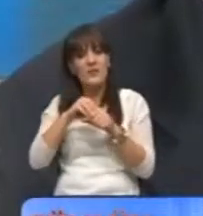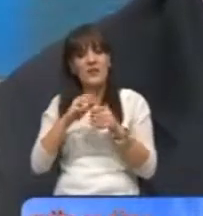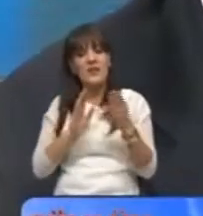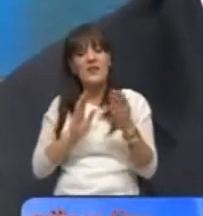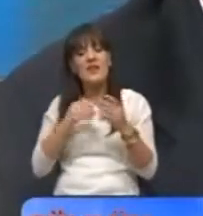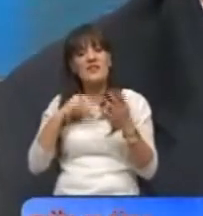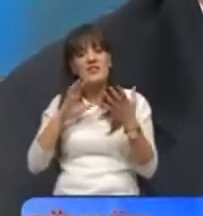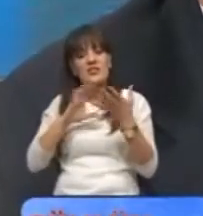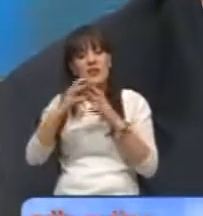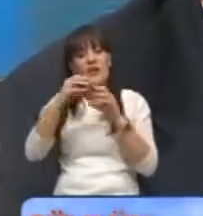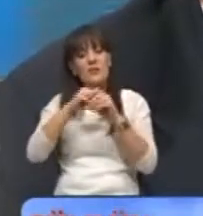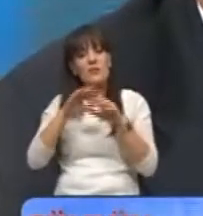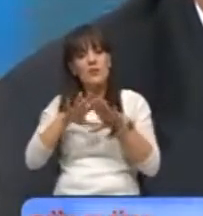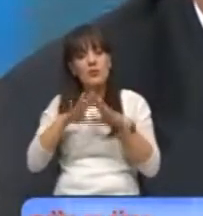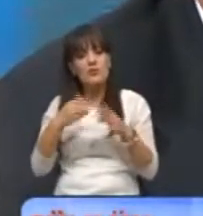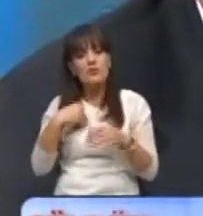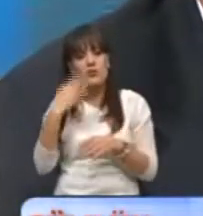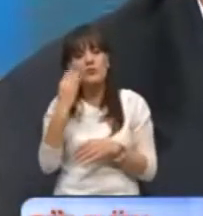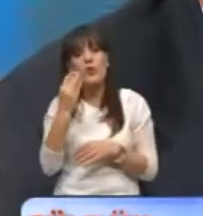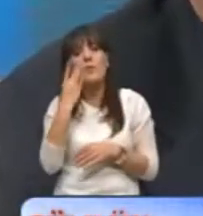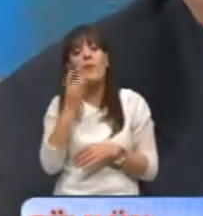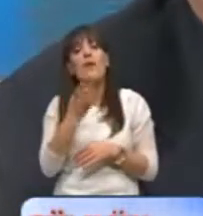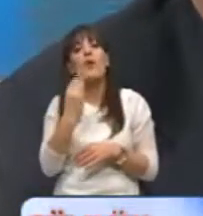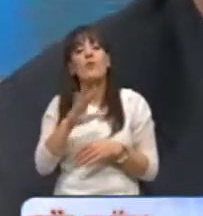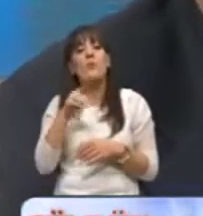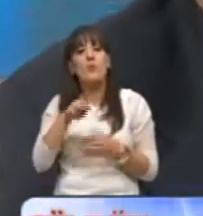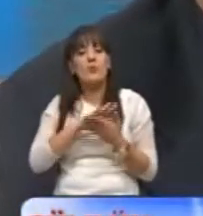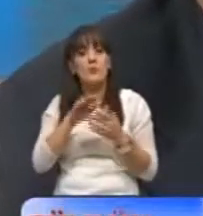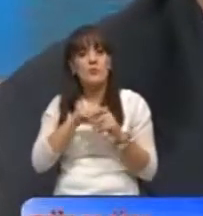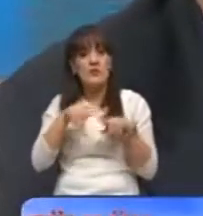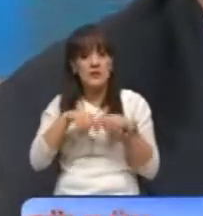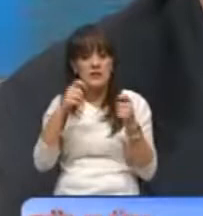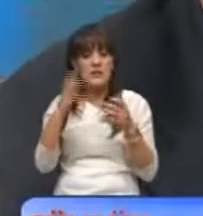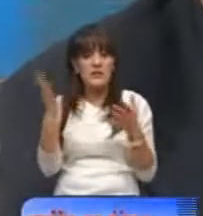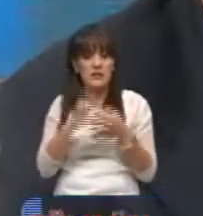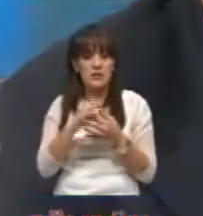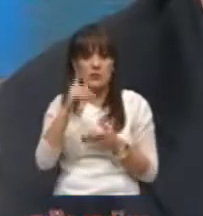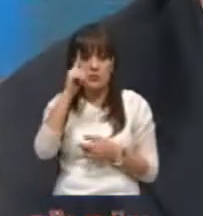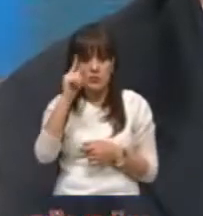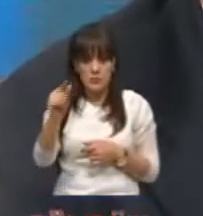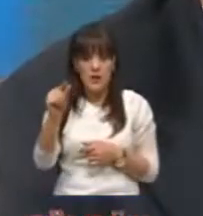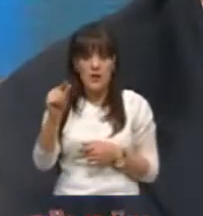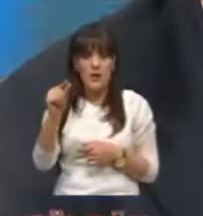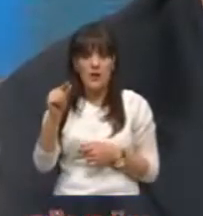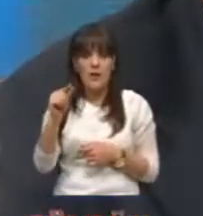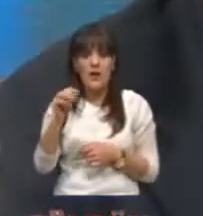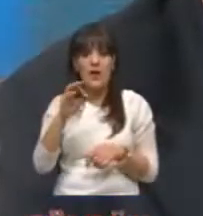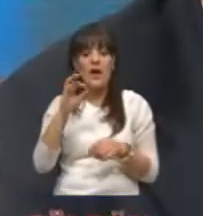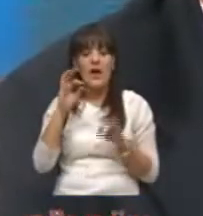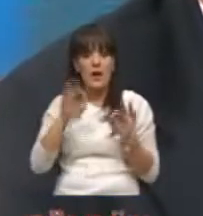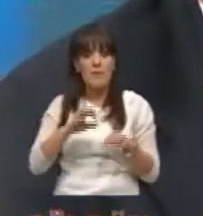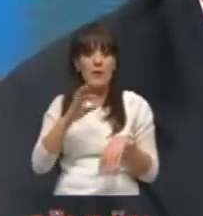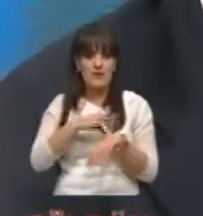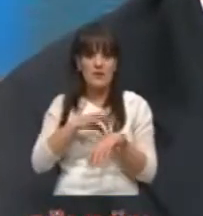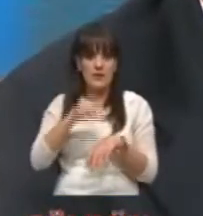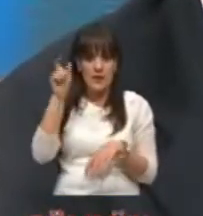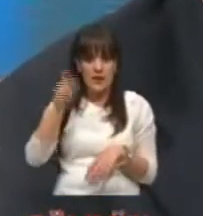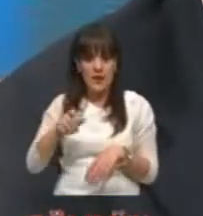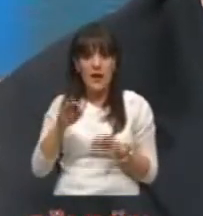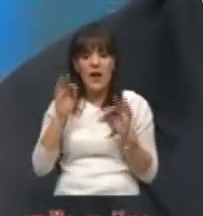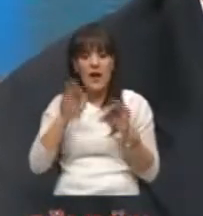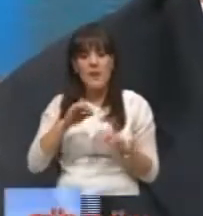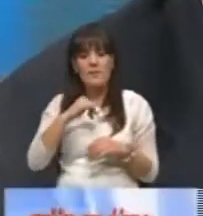şekil bozukluğu çok anlaşılamayabilir. Böyle durumlarda evet yani kırıkla ilgili şüphe hem hastada hem